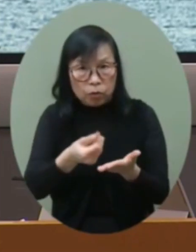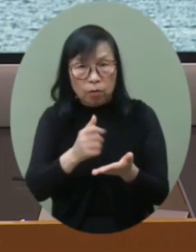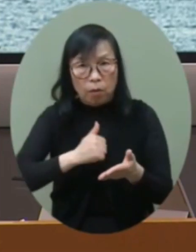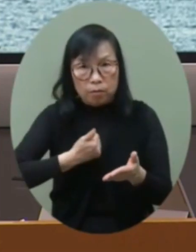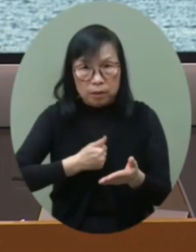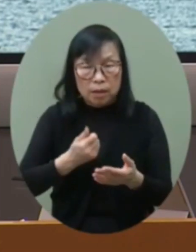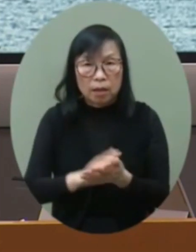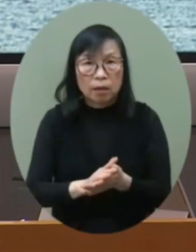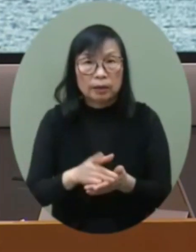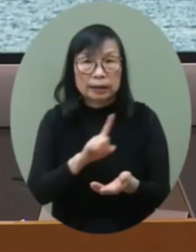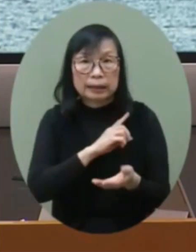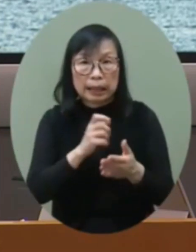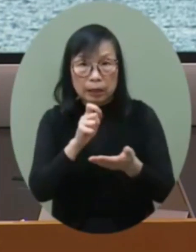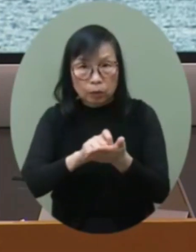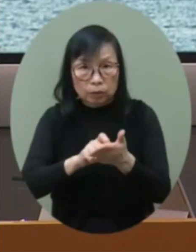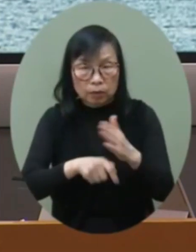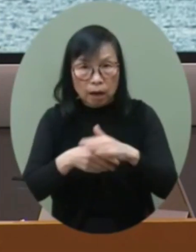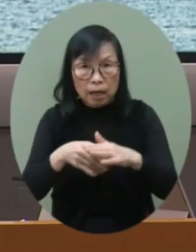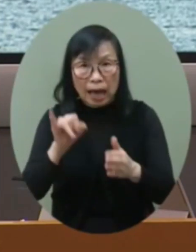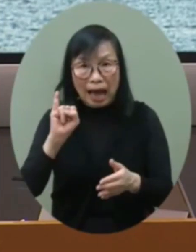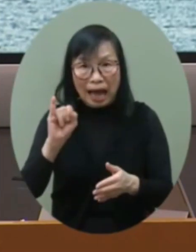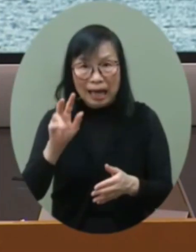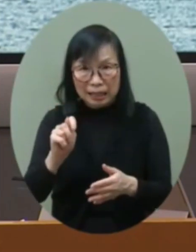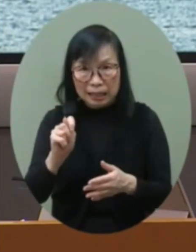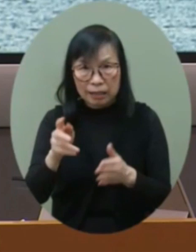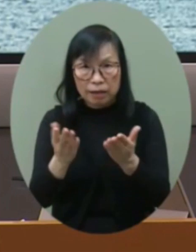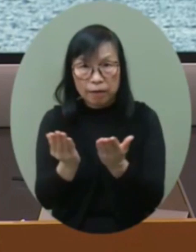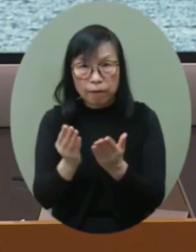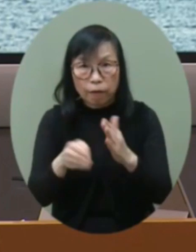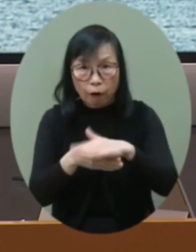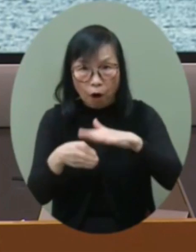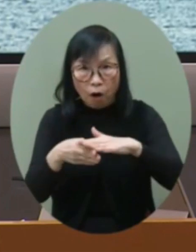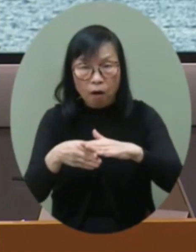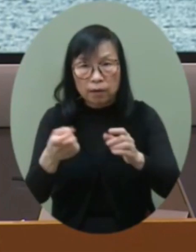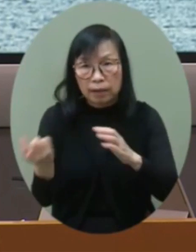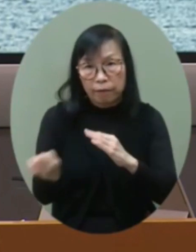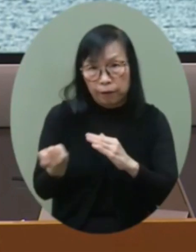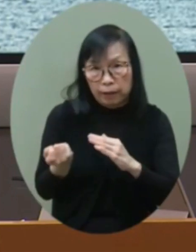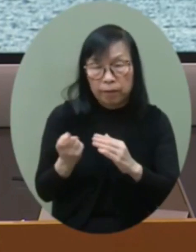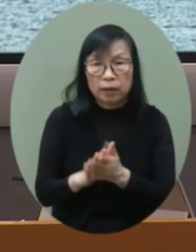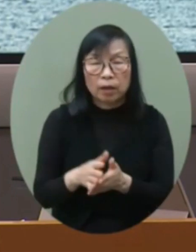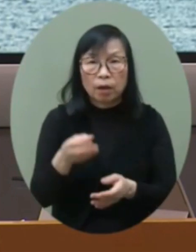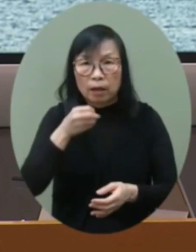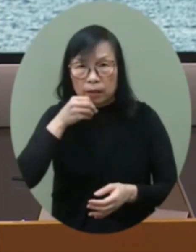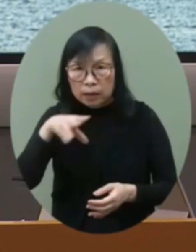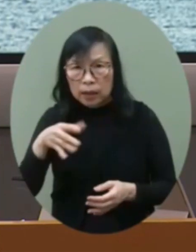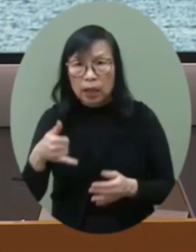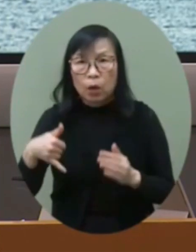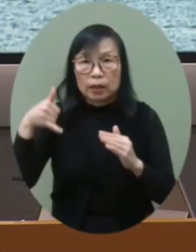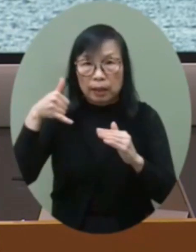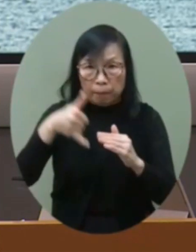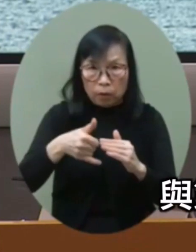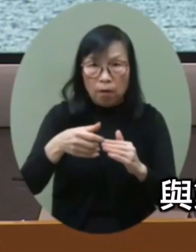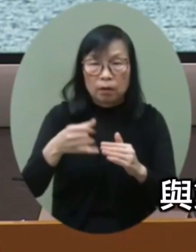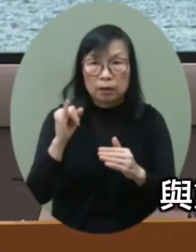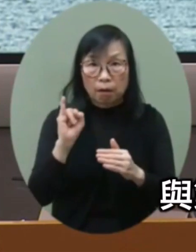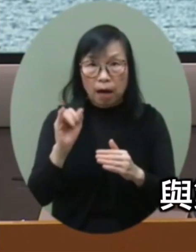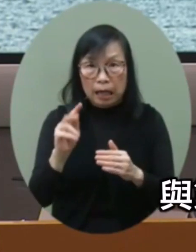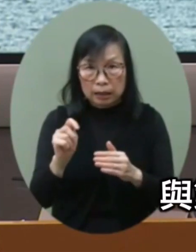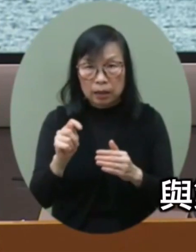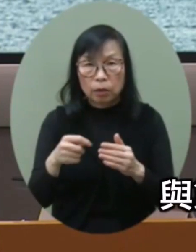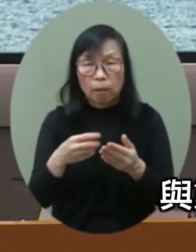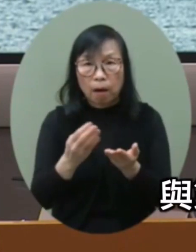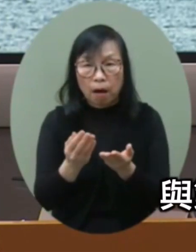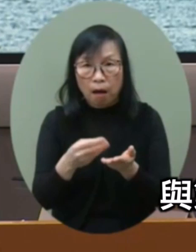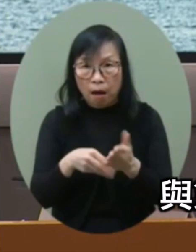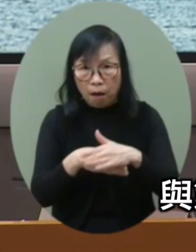自己個辦公室就喺呢間 IT 房隔離嘅，咁但係佢曾經咧，佢同我哋講，曾經就入過去呢間房咧，同第二名個